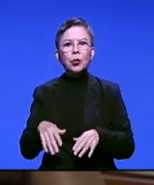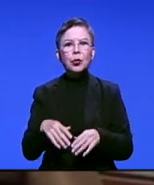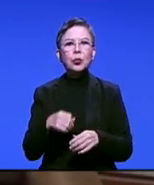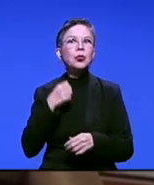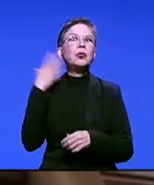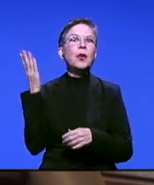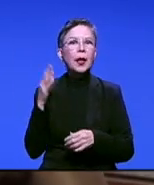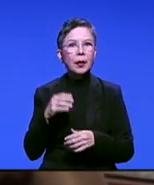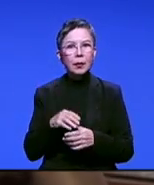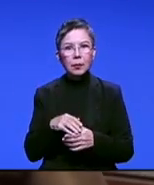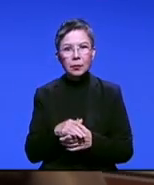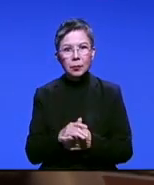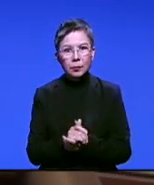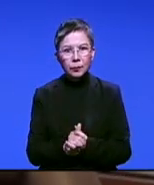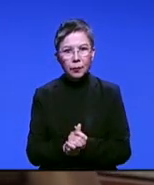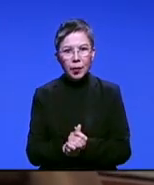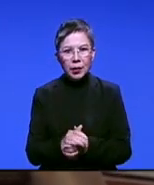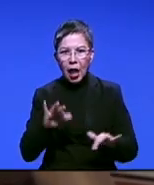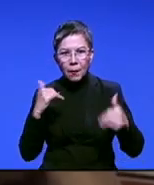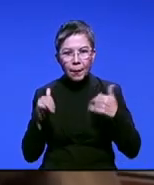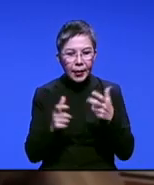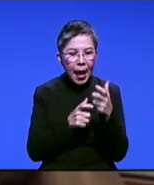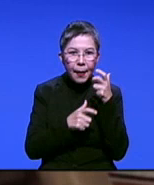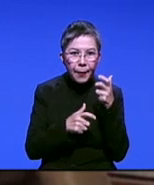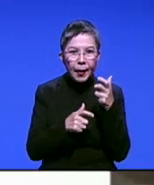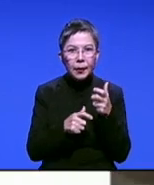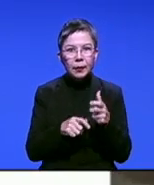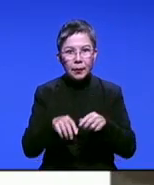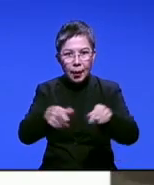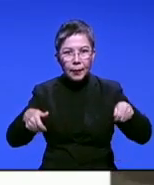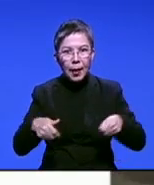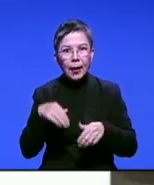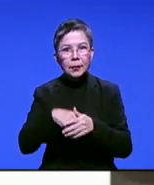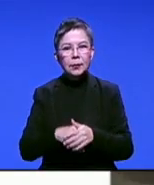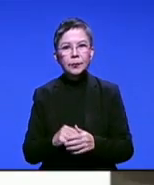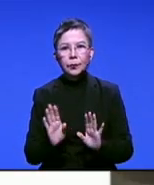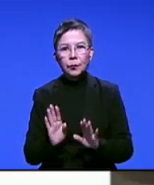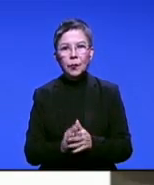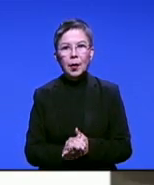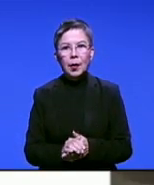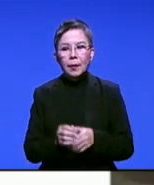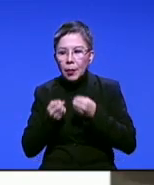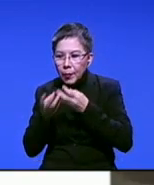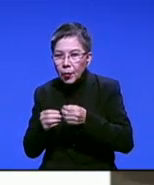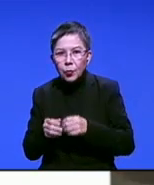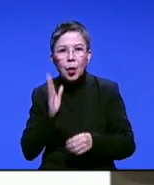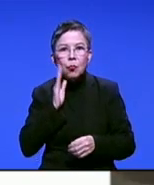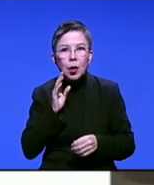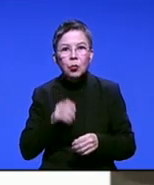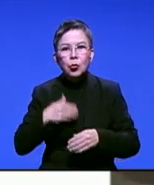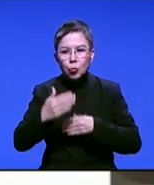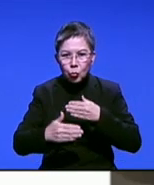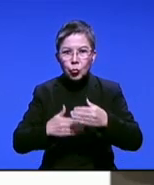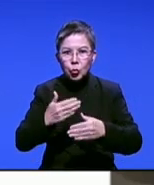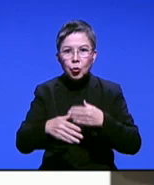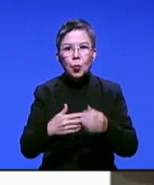HP. Jangan main-main HP di depan siswa. Pembinaan pada generasi muda diharapkan terus dilakukan